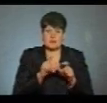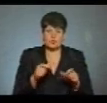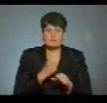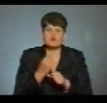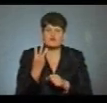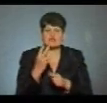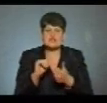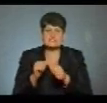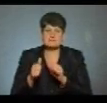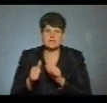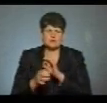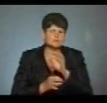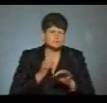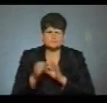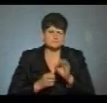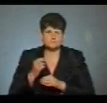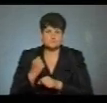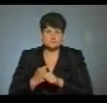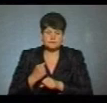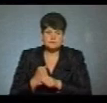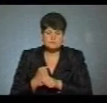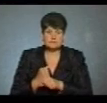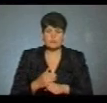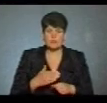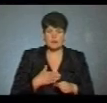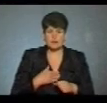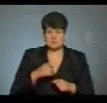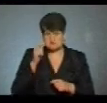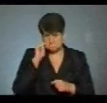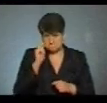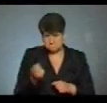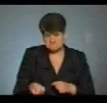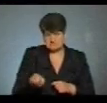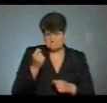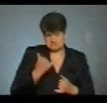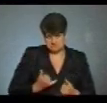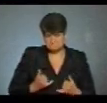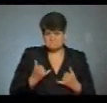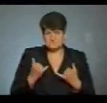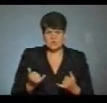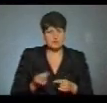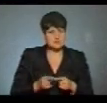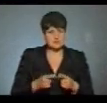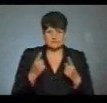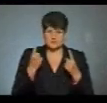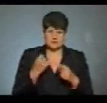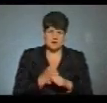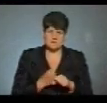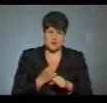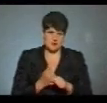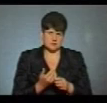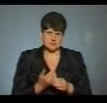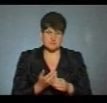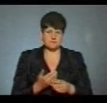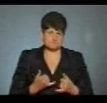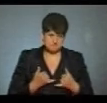зміни, практично круглодобово. Я скидаю капелюха, бо це направду жартовна праця перед ними.